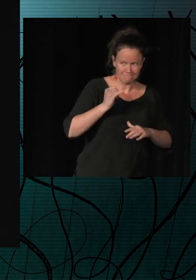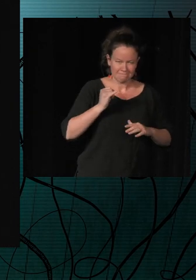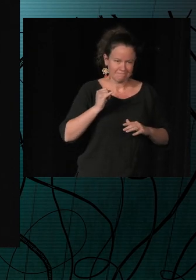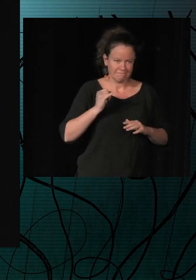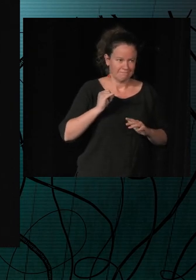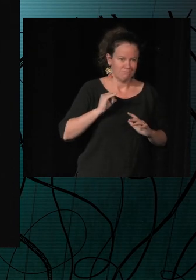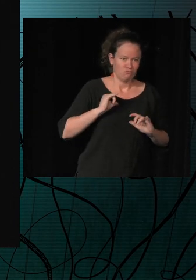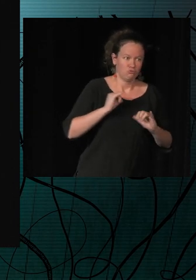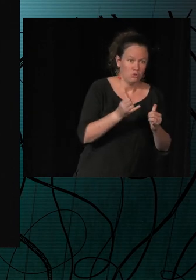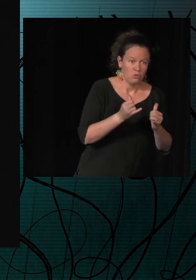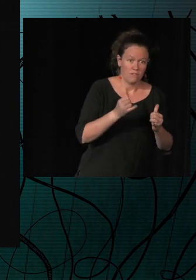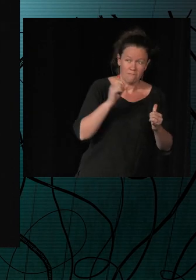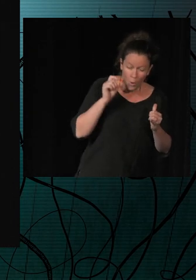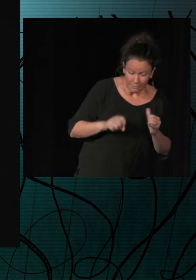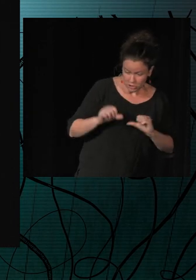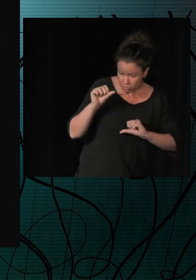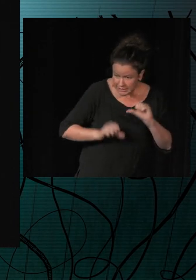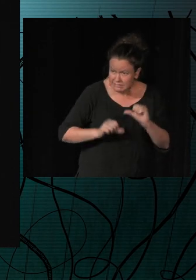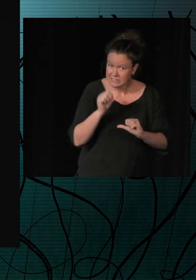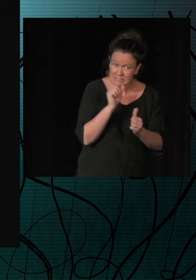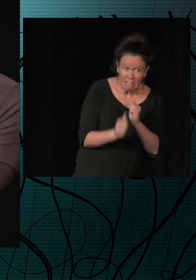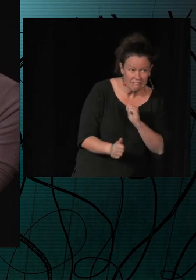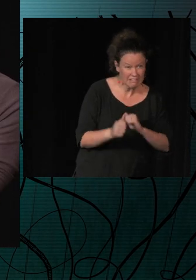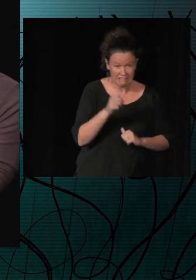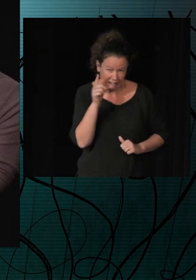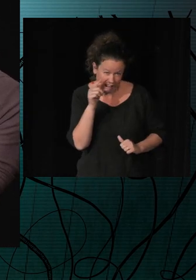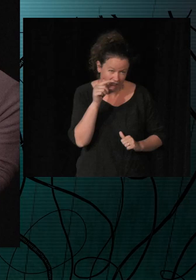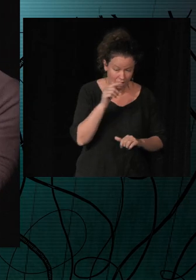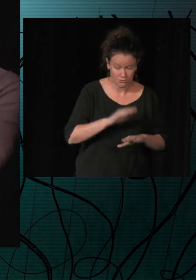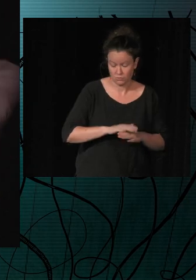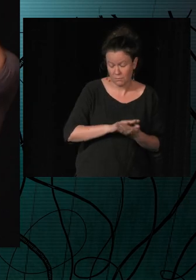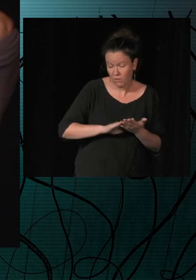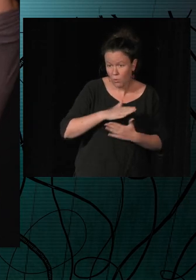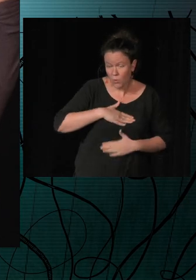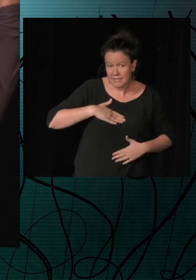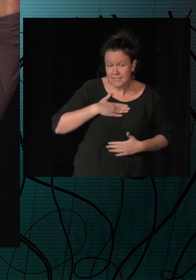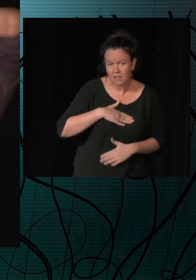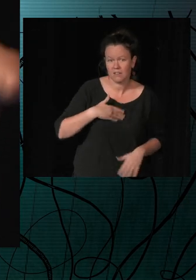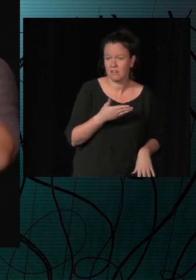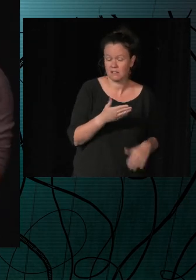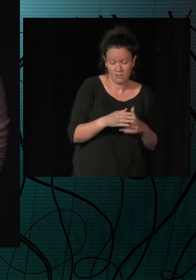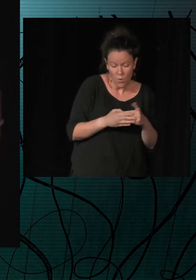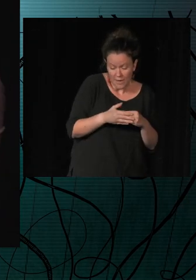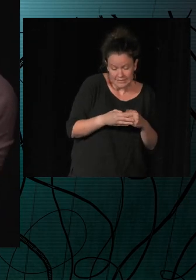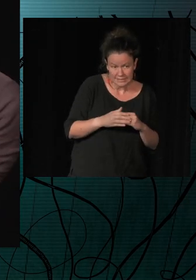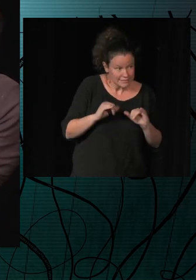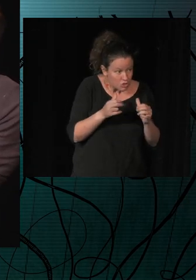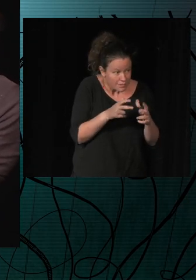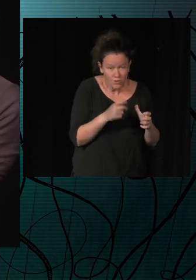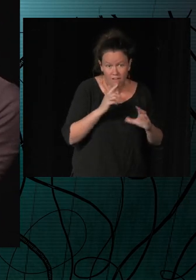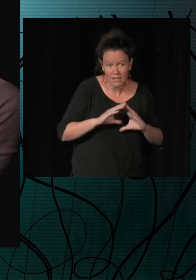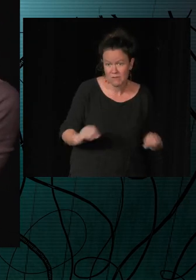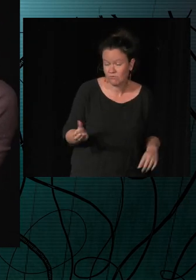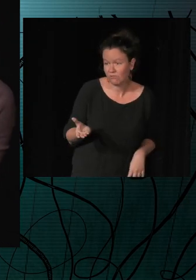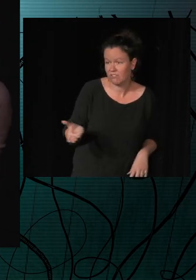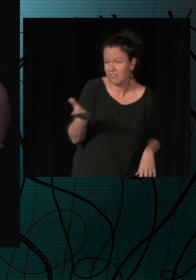défi permanent et constant alors que c'est des jeux vidéos en fait c'est comme Cooking Mama Dark Souls Cooking Mama c'est jeux vidéo c'est malgré eux